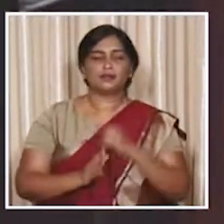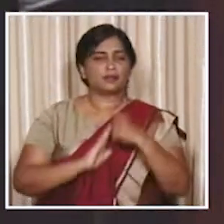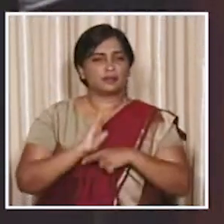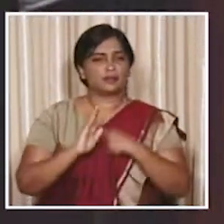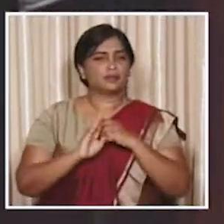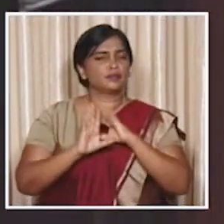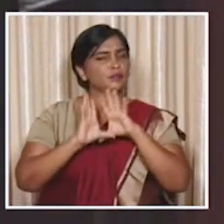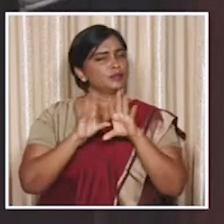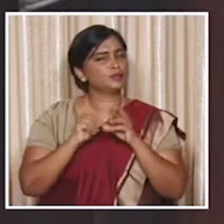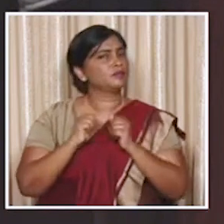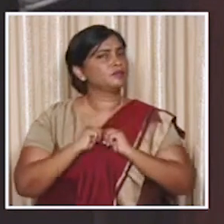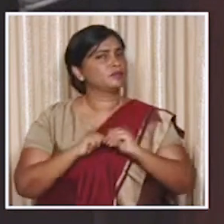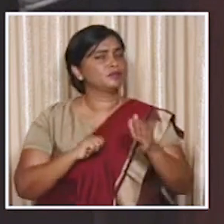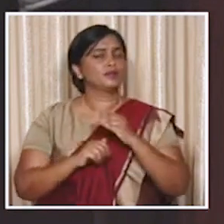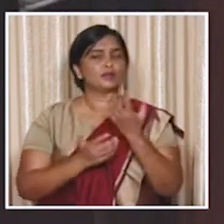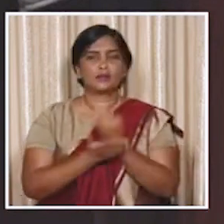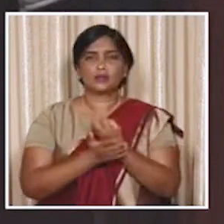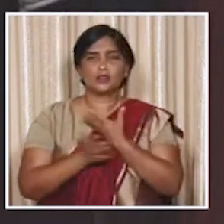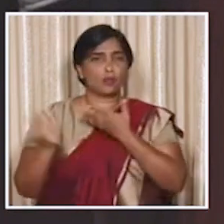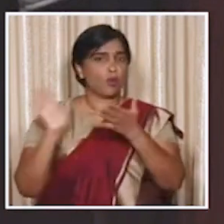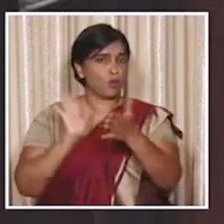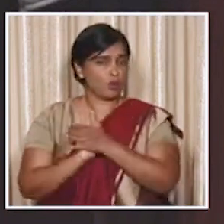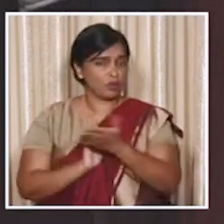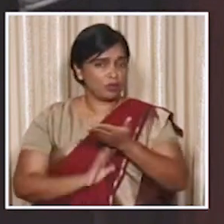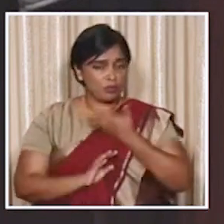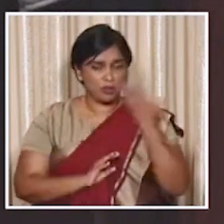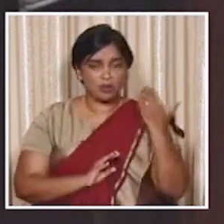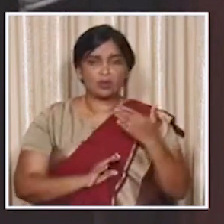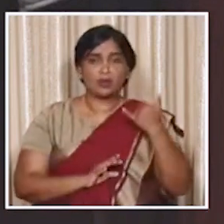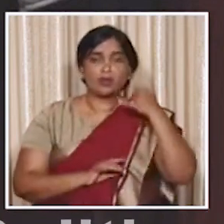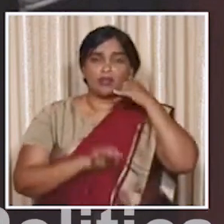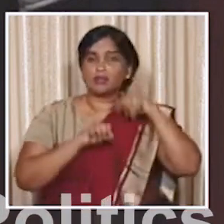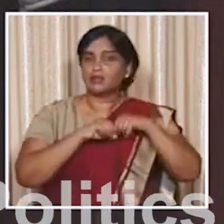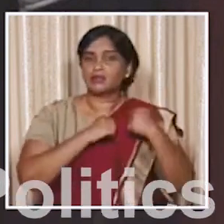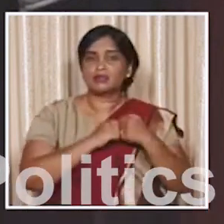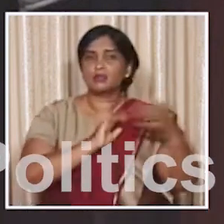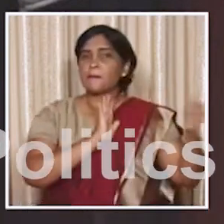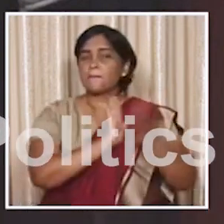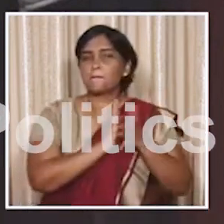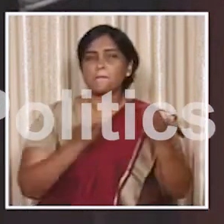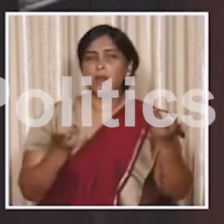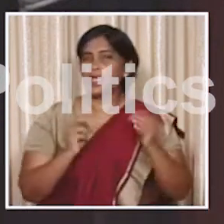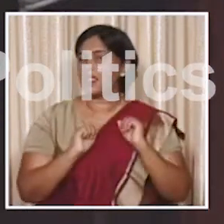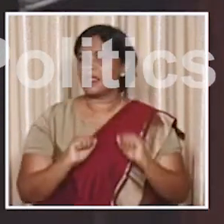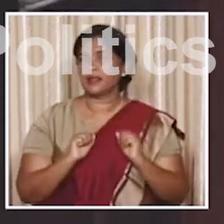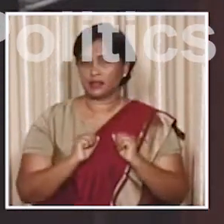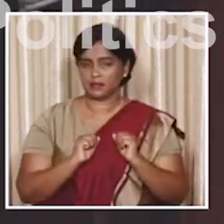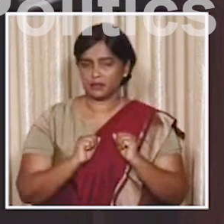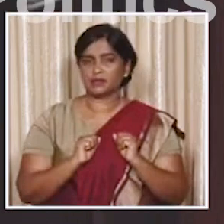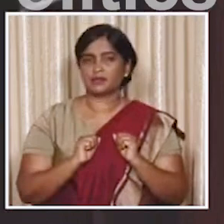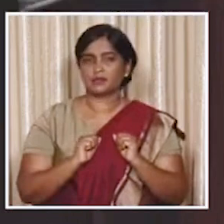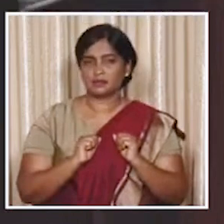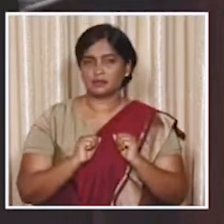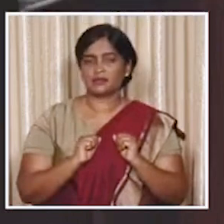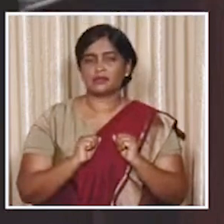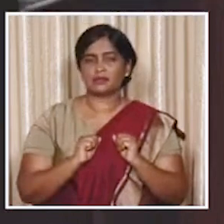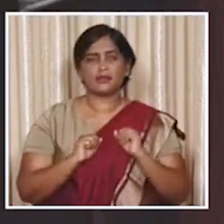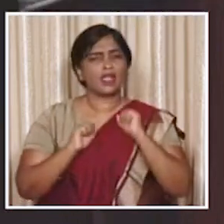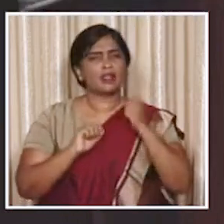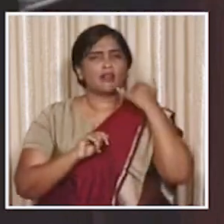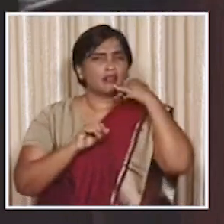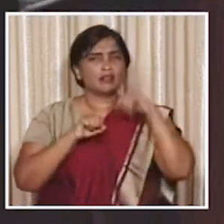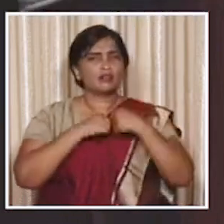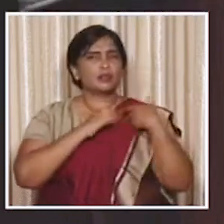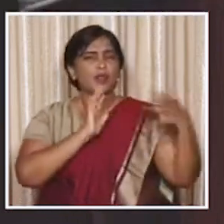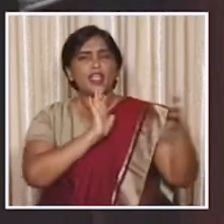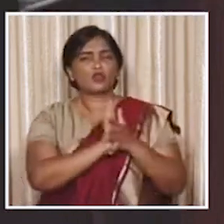පොදු ගමනකට එකතු වෙන්න පොදු ජන පෙරමුණට පුළුවන් නම් සමගි ජන බලවේගයකට බැරි ඇයි කියලා. එතුමා ආනවා ඇයි සමගි